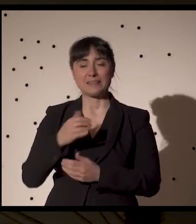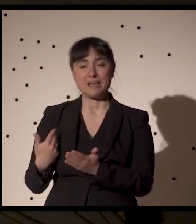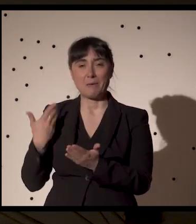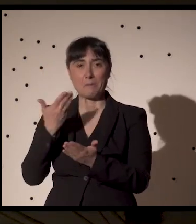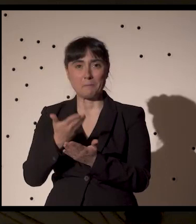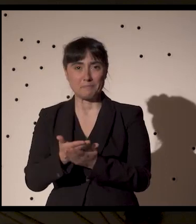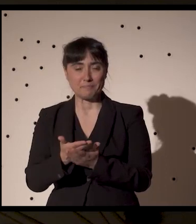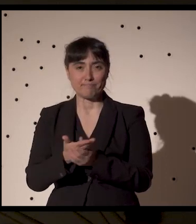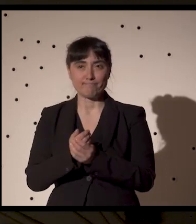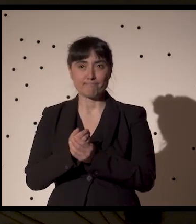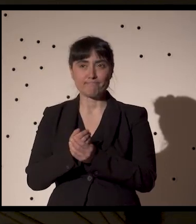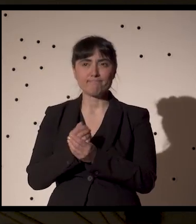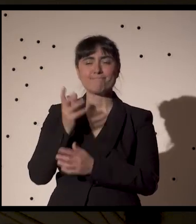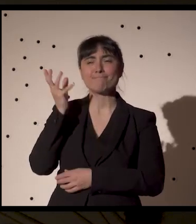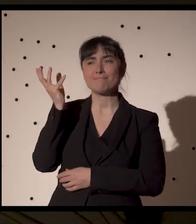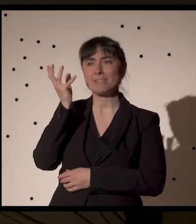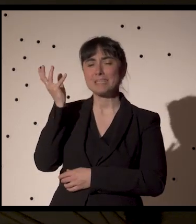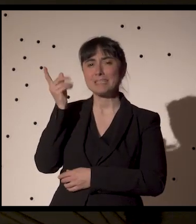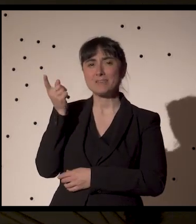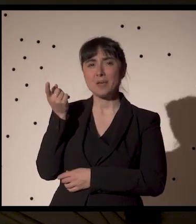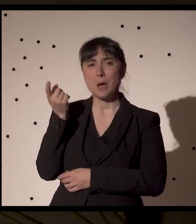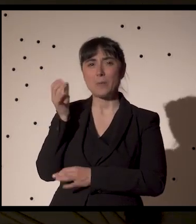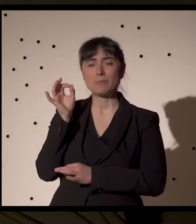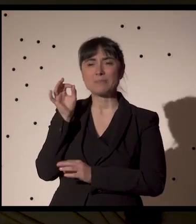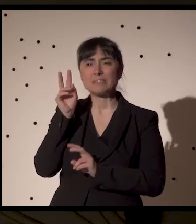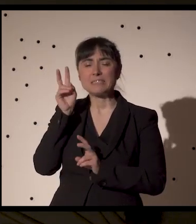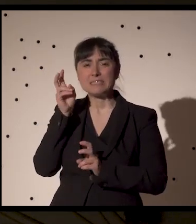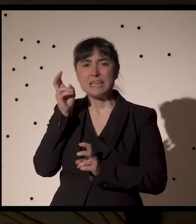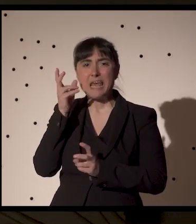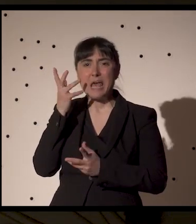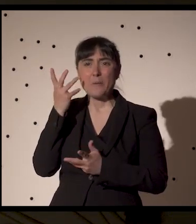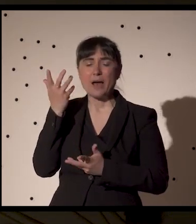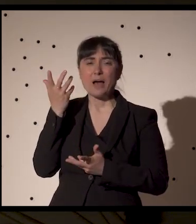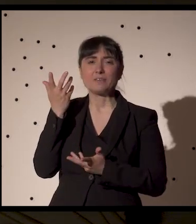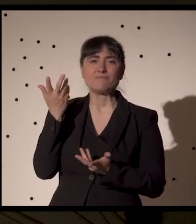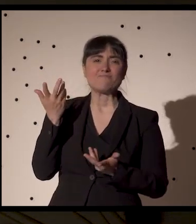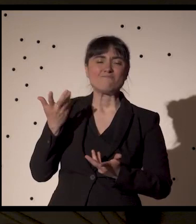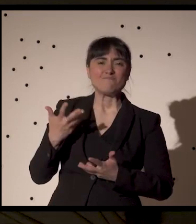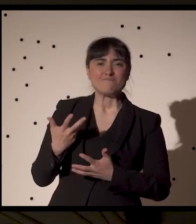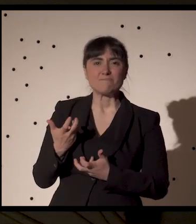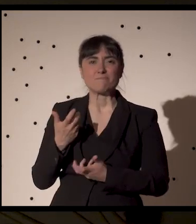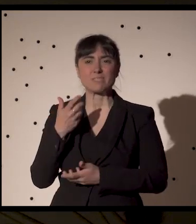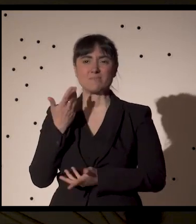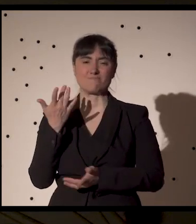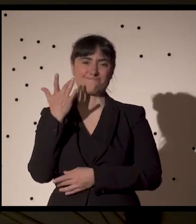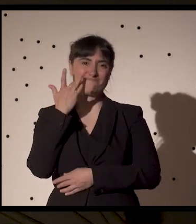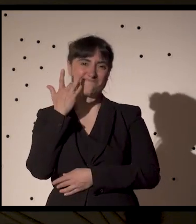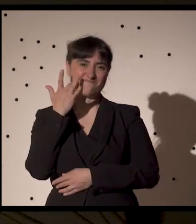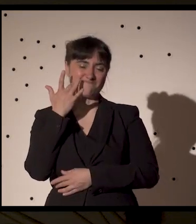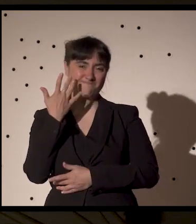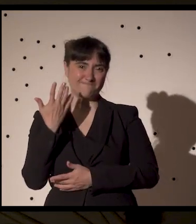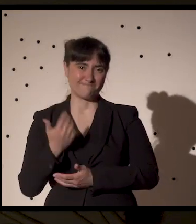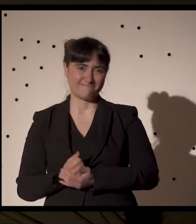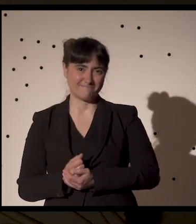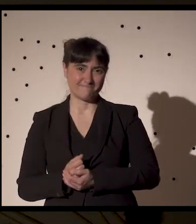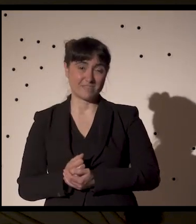affronta il tema dell'ipocrisia ed è rechichiniella il nuovo lavoro per l'appunto che debutterà al teatro